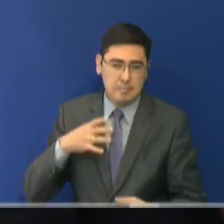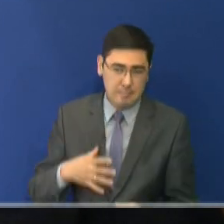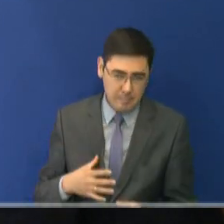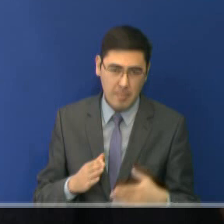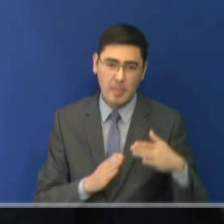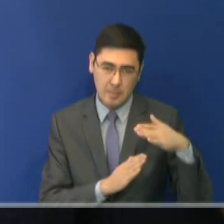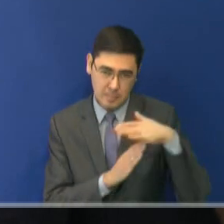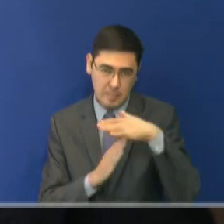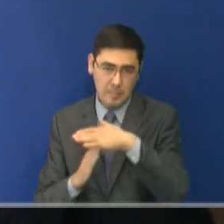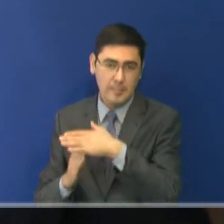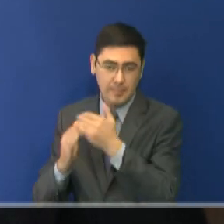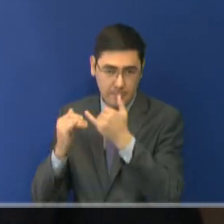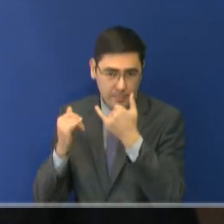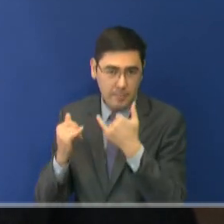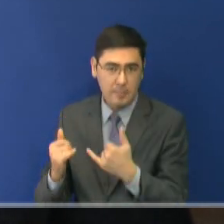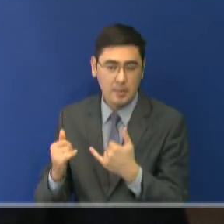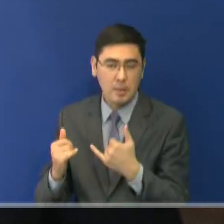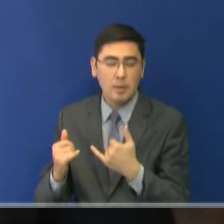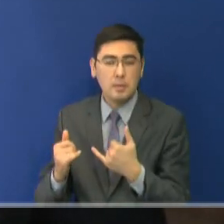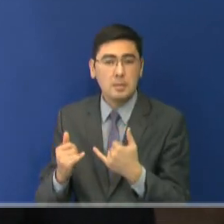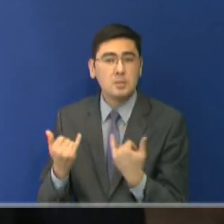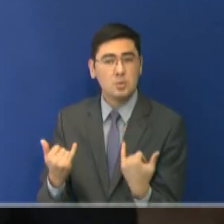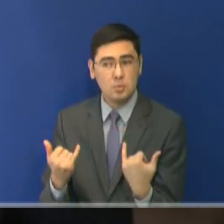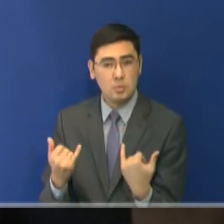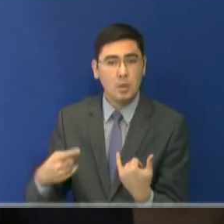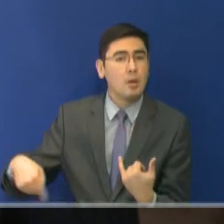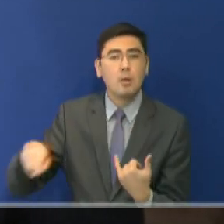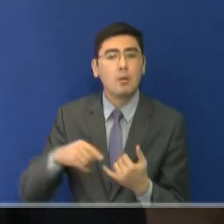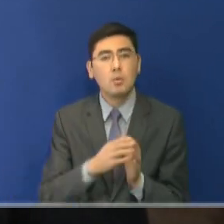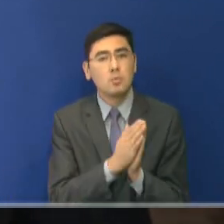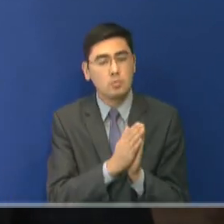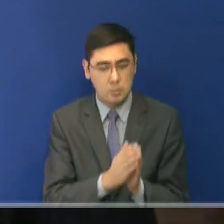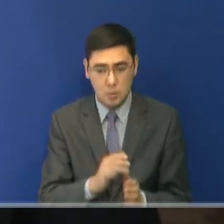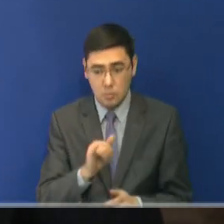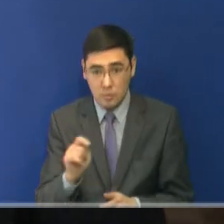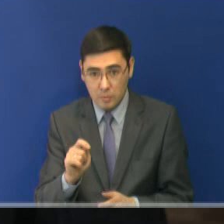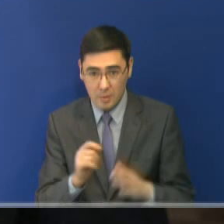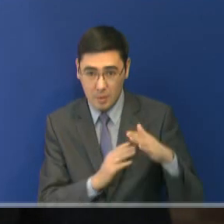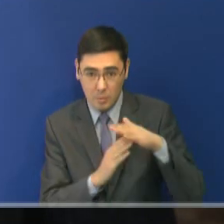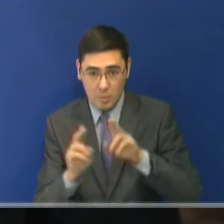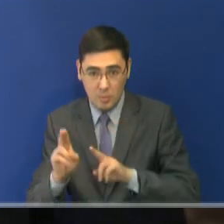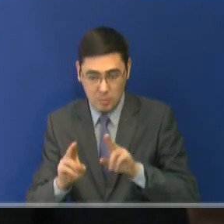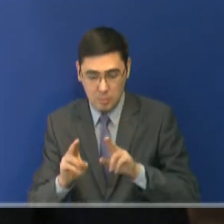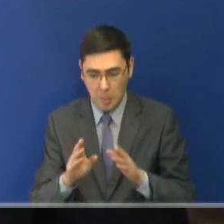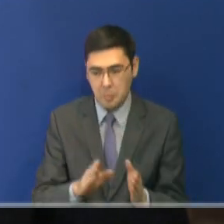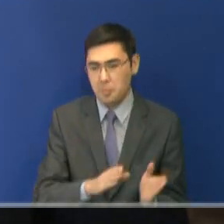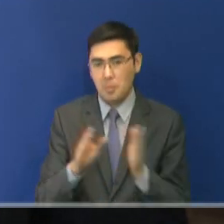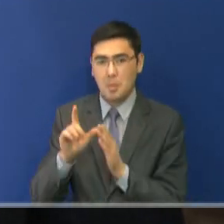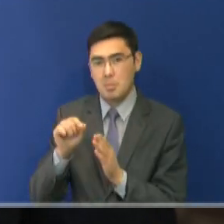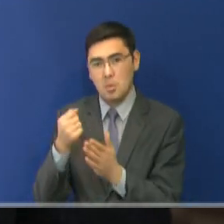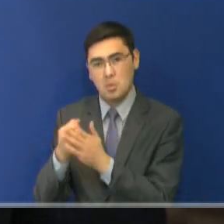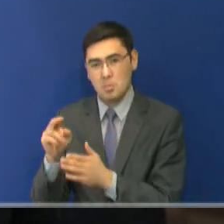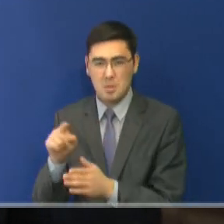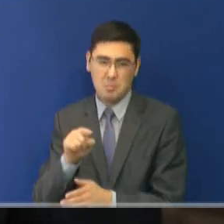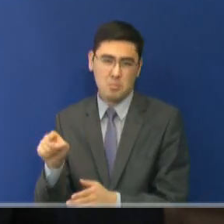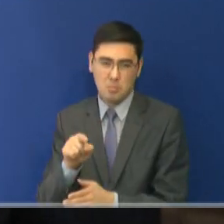Сегодня предприниматели высказали несколько предложений. Предложили перенести ограничения с выходных дней на другие рабочие дни. Мы приняли их